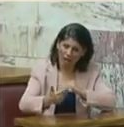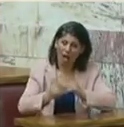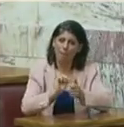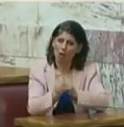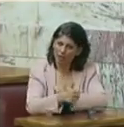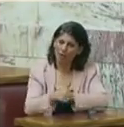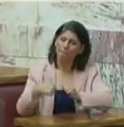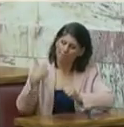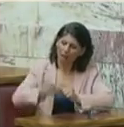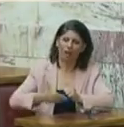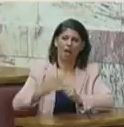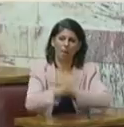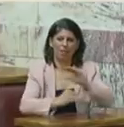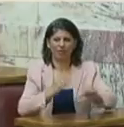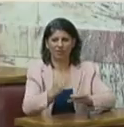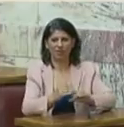σας